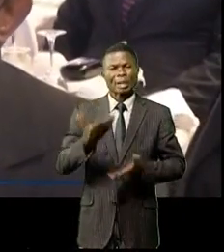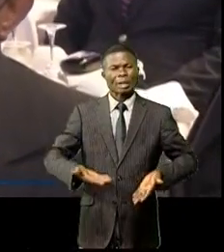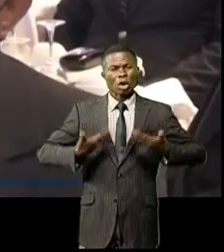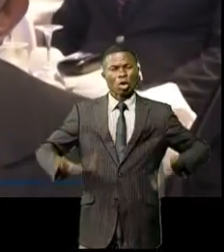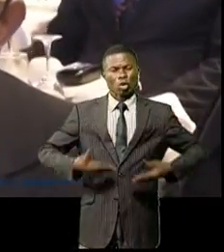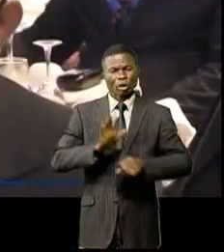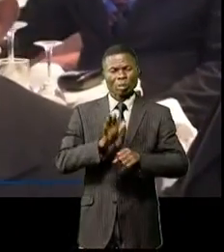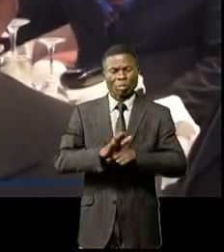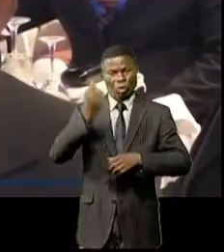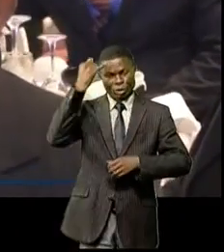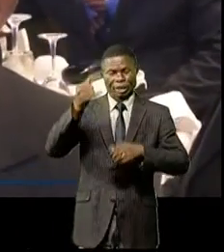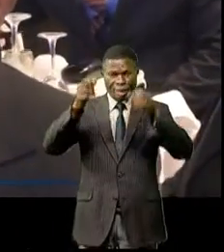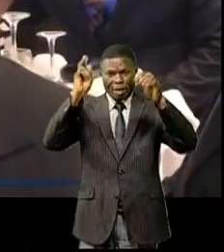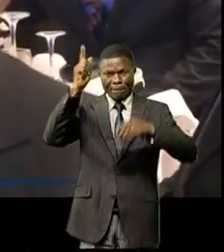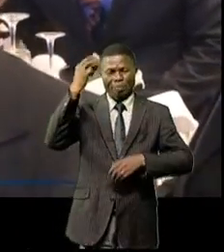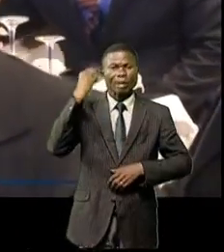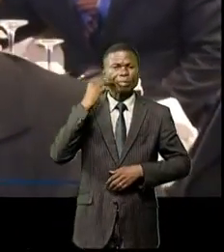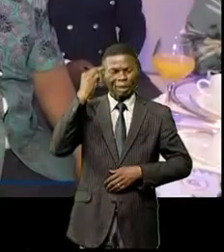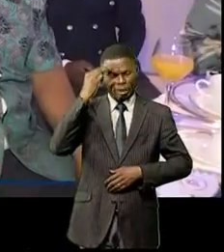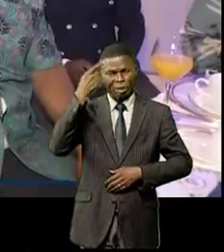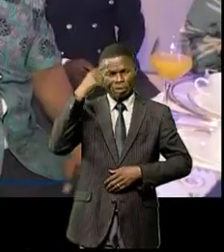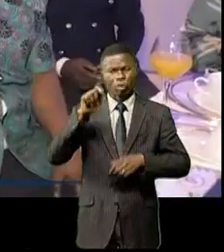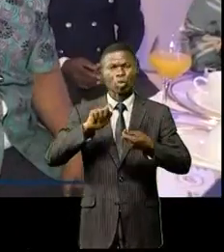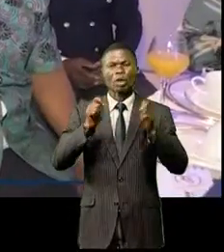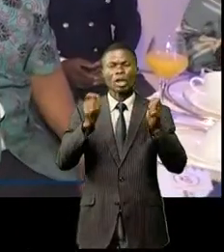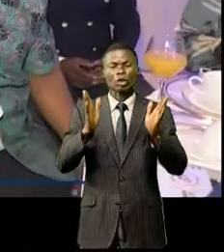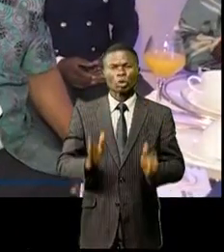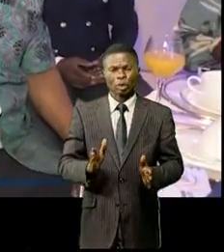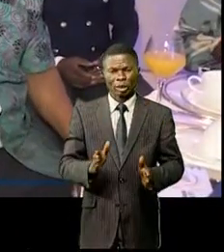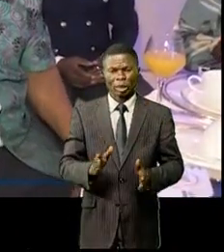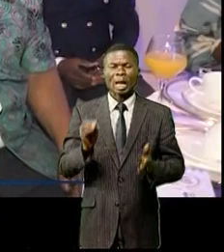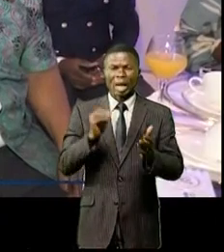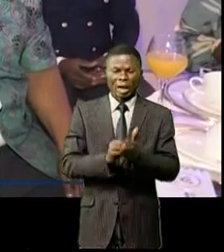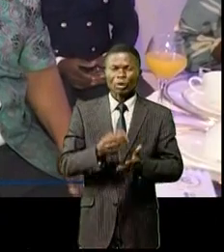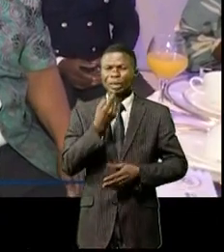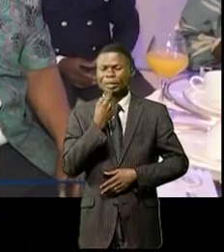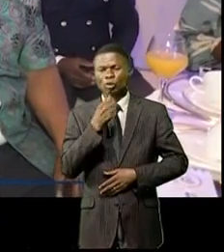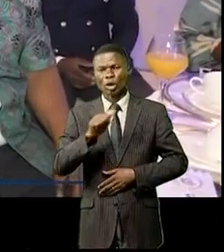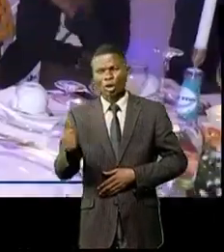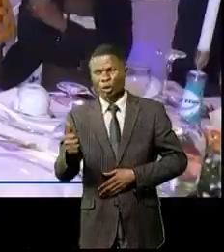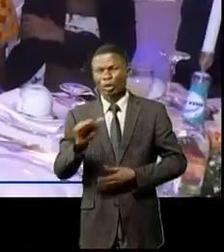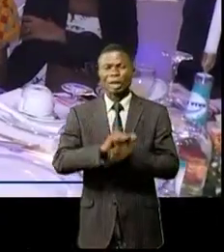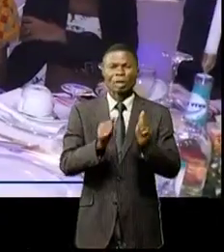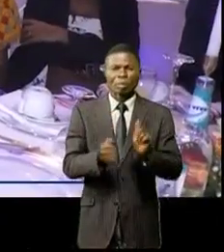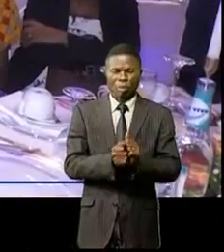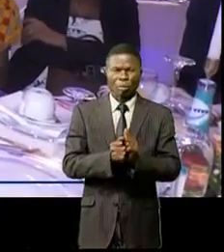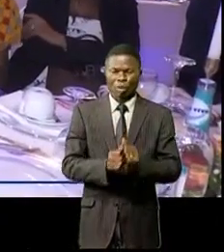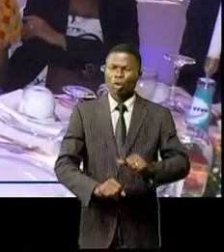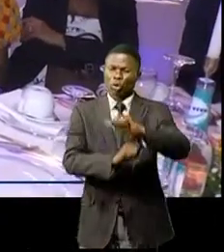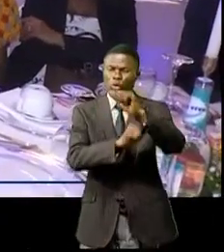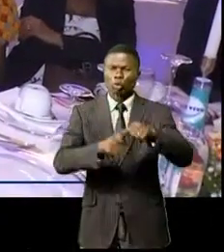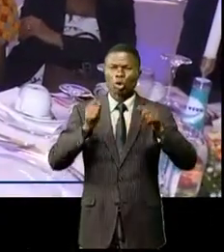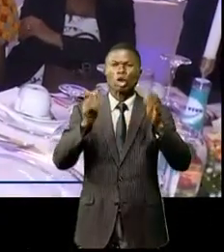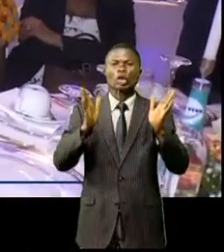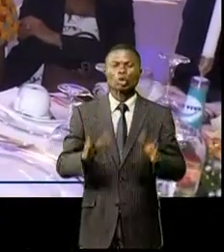d'ouverture du chef du gouvernement vis-à-vis de la presse. Une autre page d'histoire s'ouvre, explique-t-il, pour redorer l'image de la presse